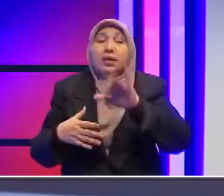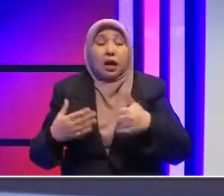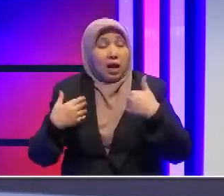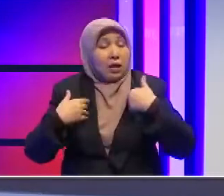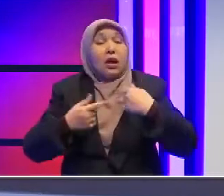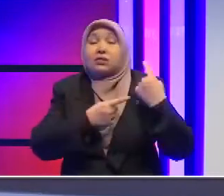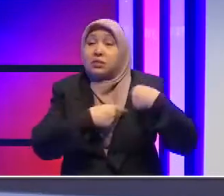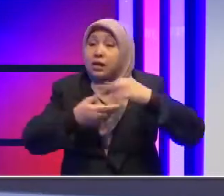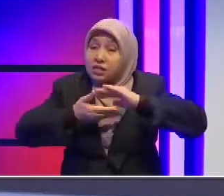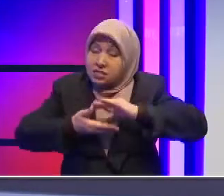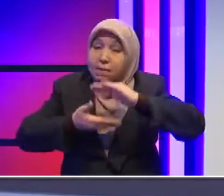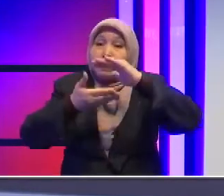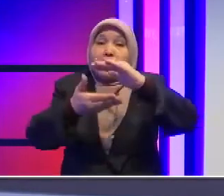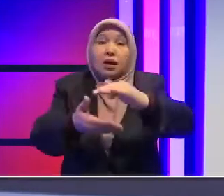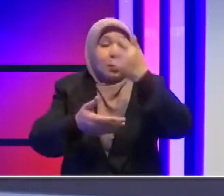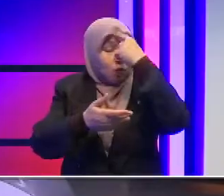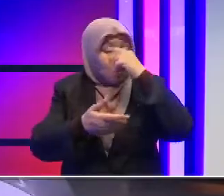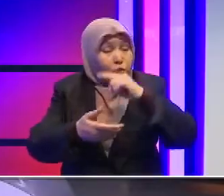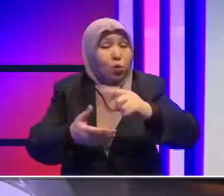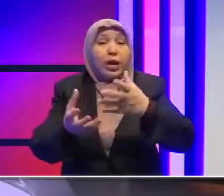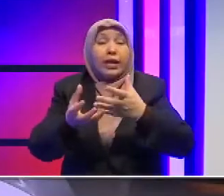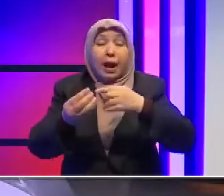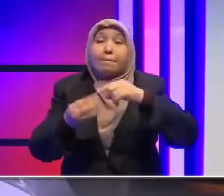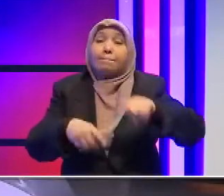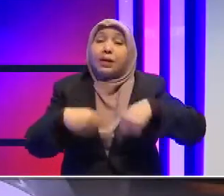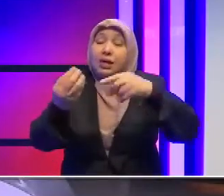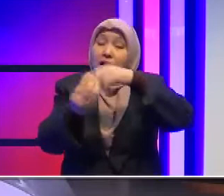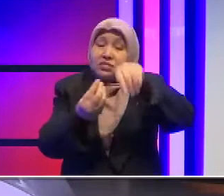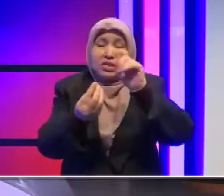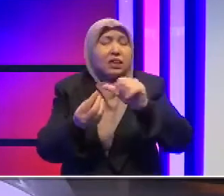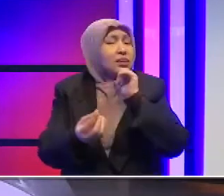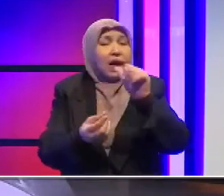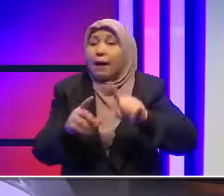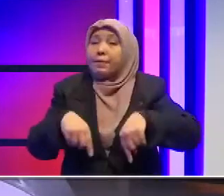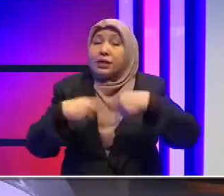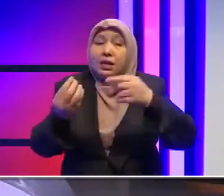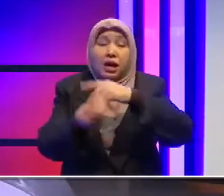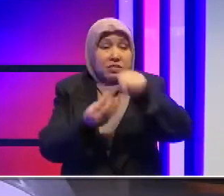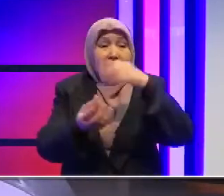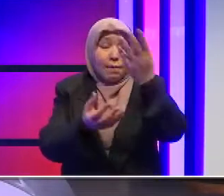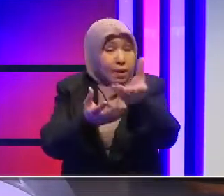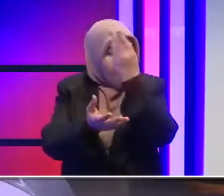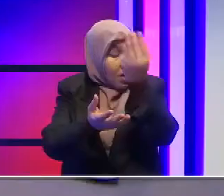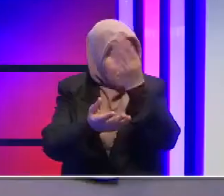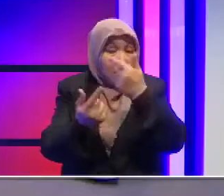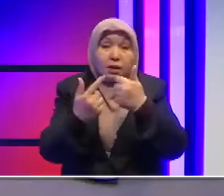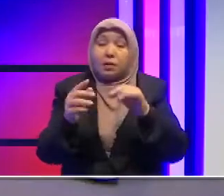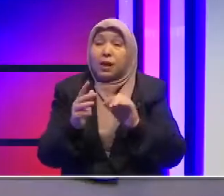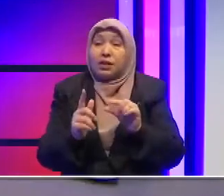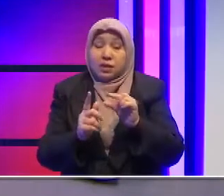sedang disampaikan untuk yang nak pergi haji, yang tak pergi haji, ambil pelajaran daripada ayat 28 ini? Silakan